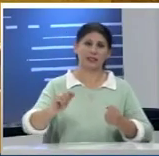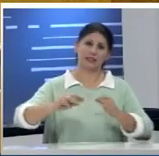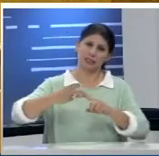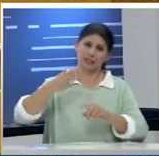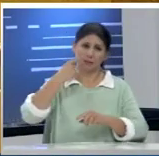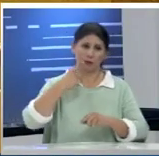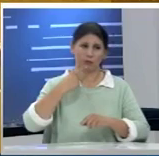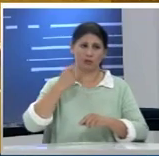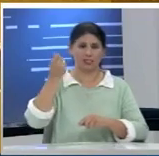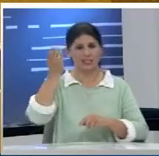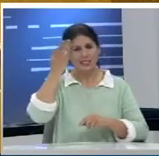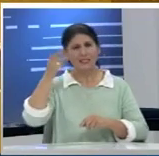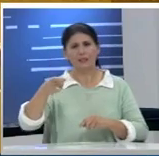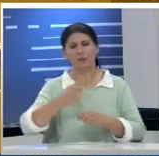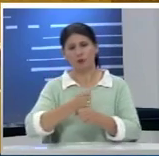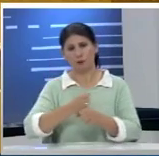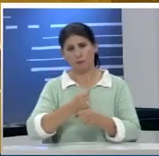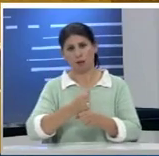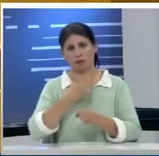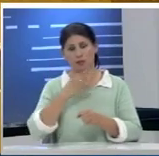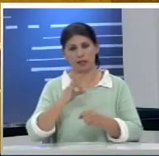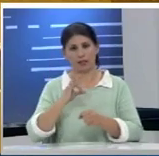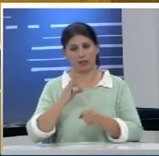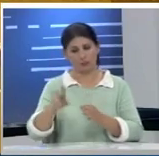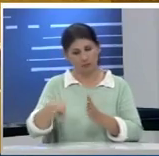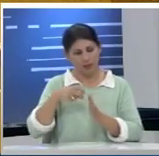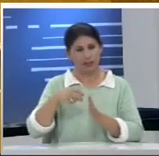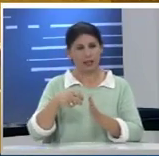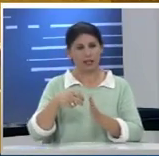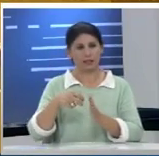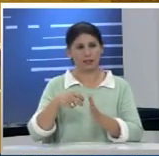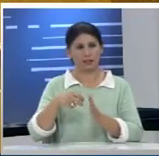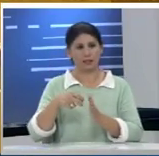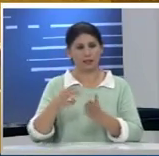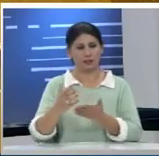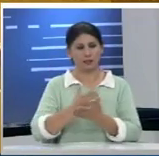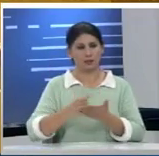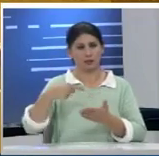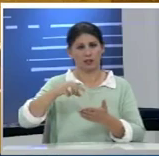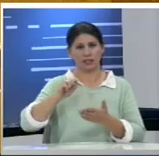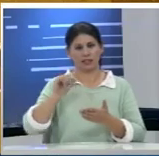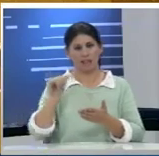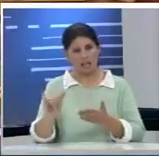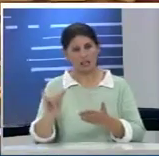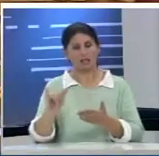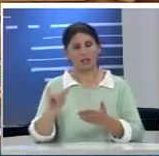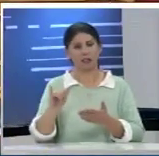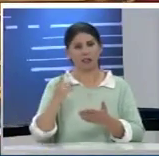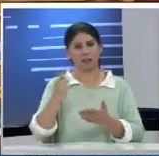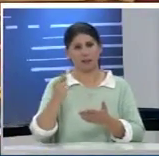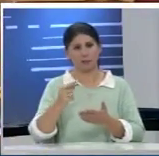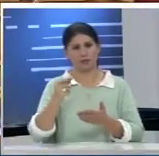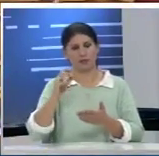υπέρ τρίτων επί της τιμής των φαρμάκων. Δηλαδή, η κράτηση για την εισφορά του τσάι 4,5%, 1,5%